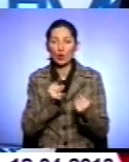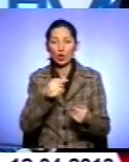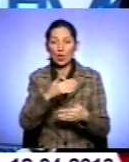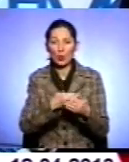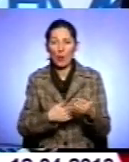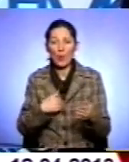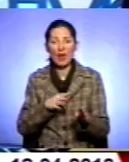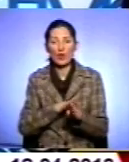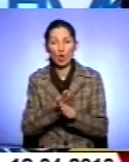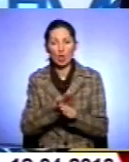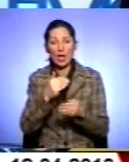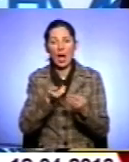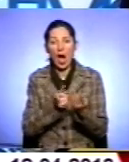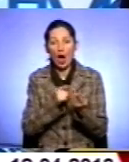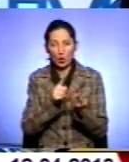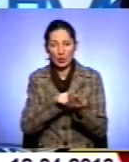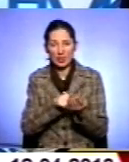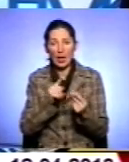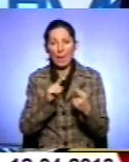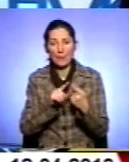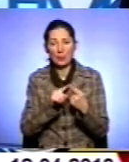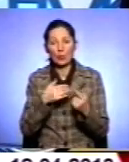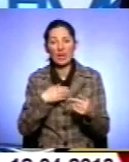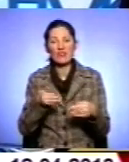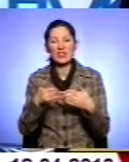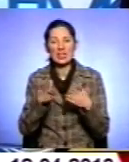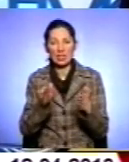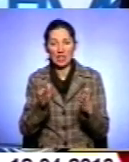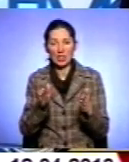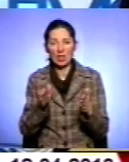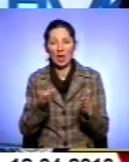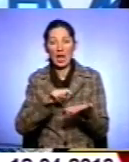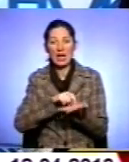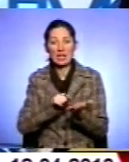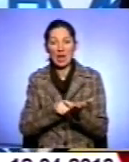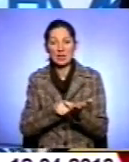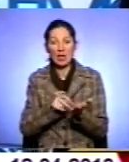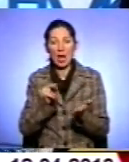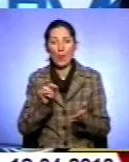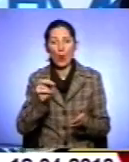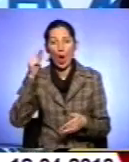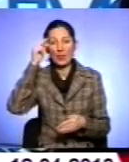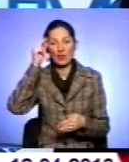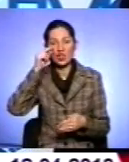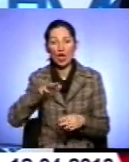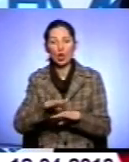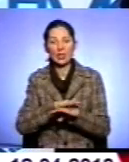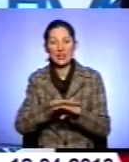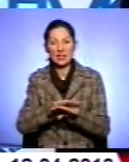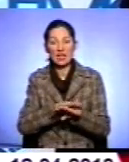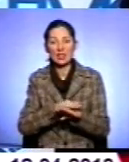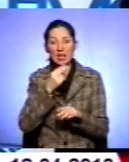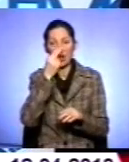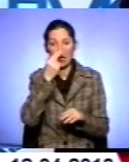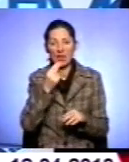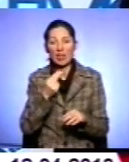ті розділи тої програми. Це перш за все, ми відкрили клас по навчанню населення навичкам